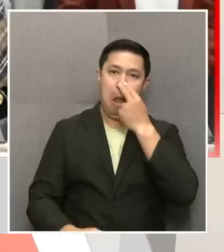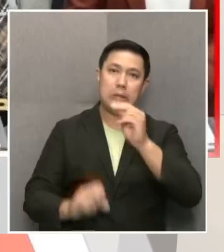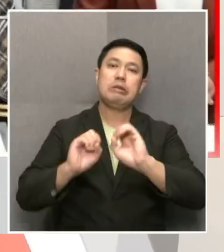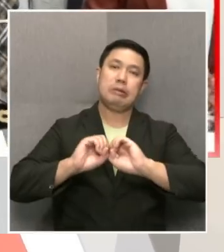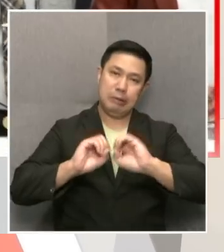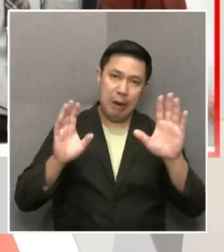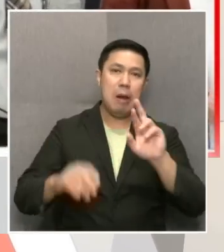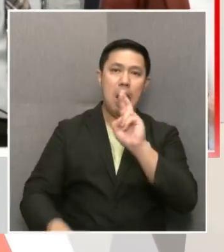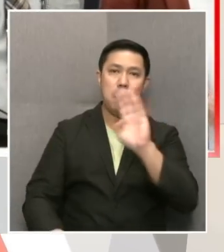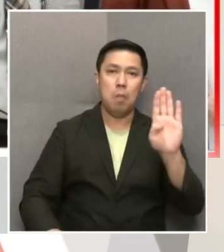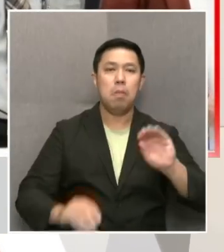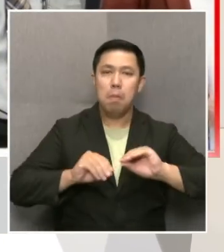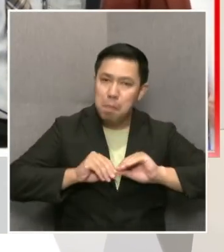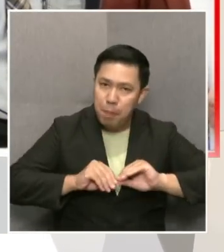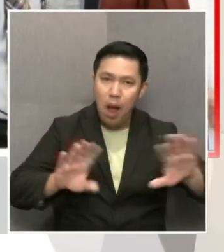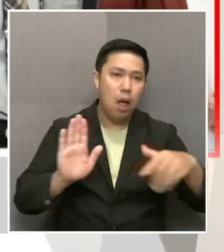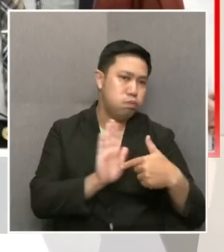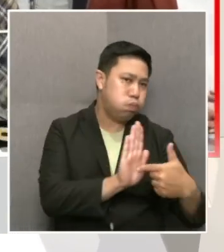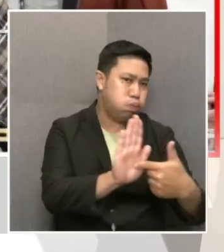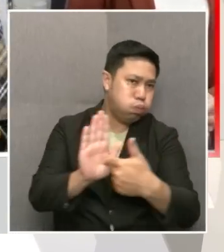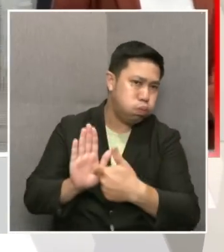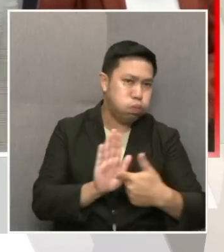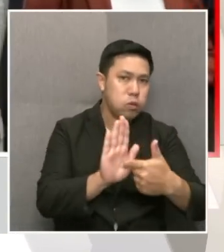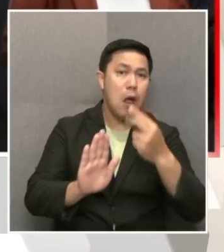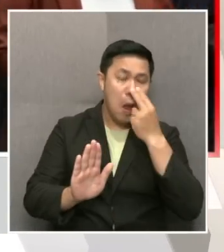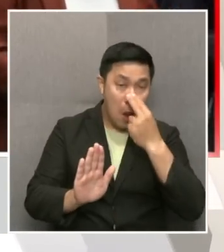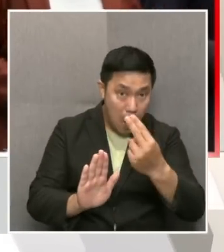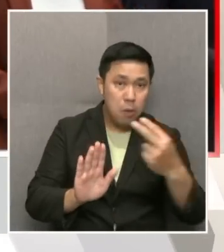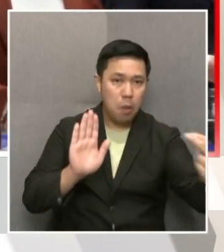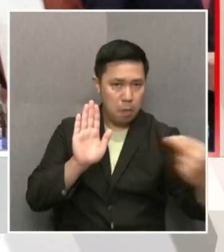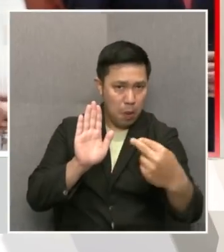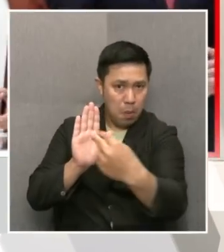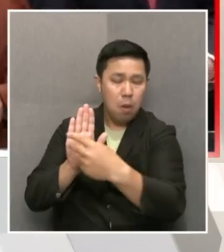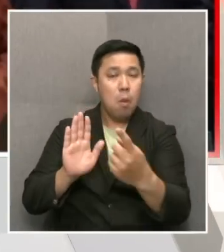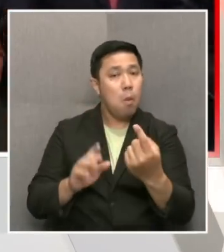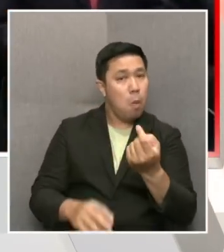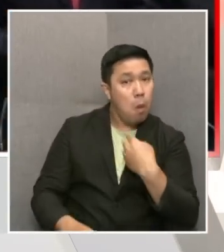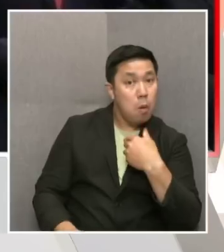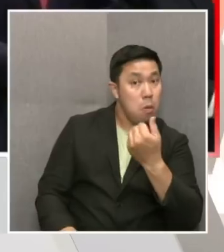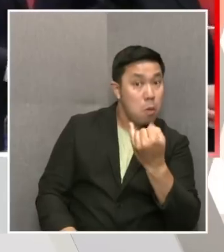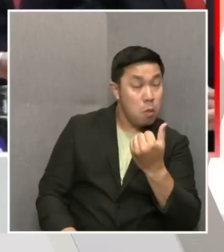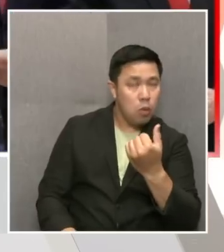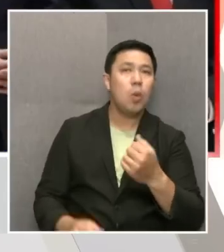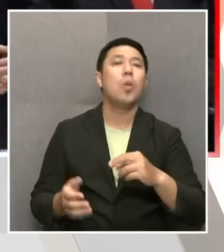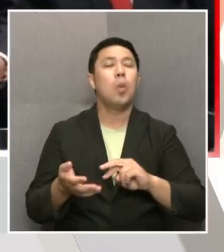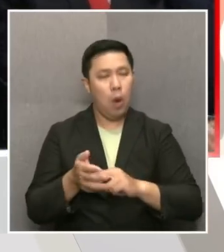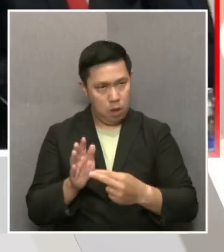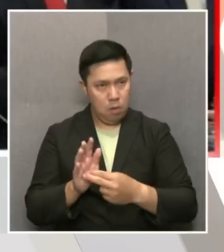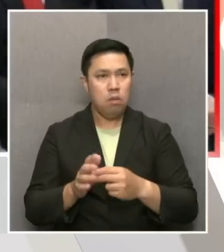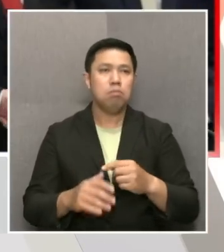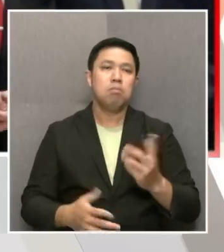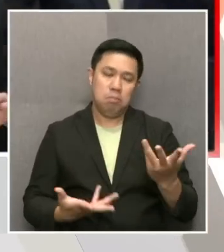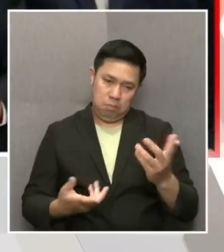ากขึ้นเปิดเผยต่อสาธารณชนแล้วก็เปิดโอกาสให้สาธารณชนได้มีส่วนร่วมวิพากษ์วิจารณ์ก็อาจจะเป็นการสร้างบรรยากา